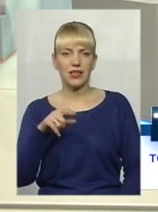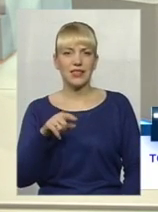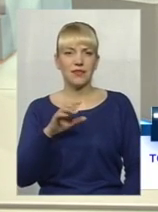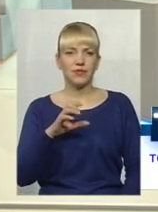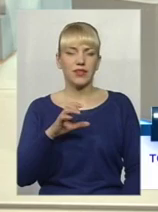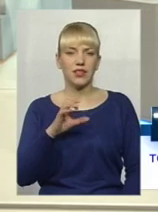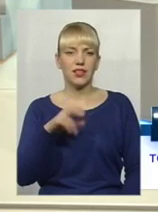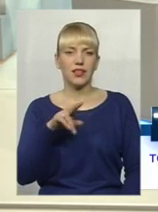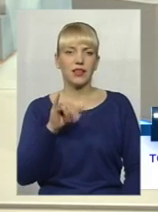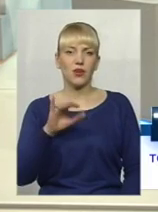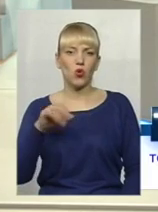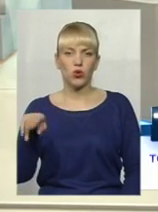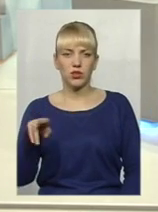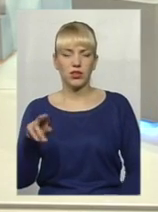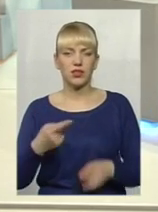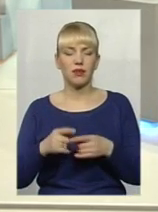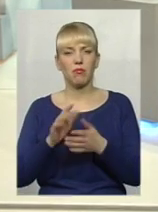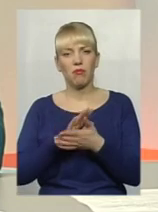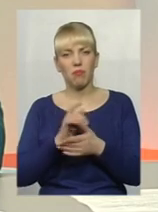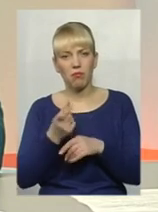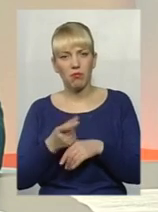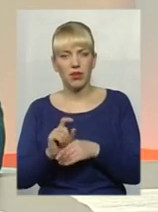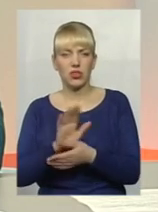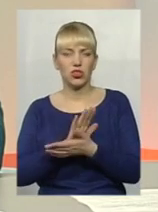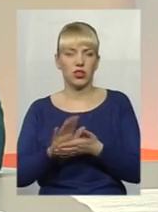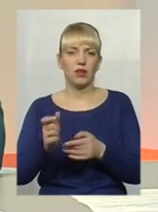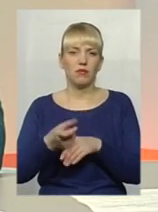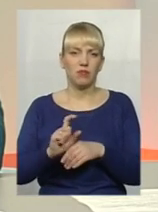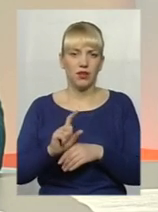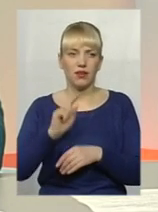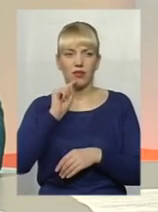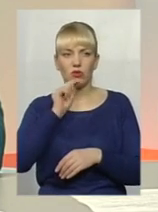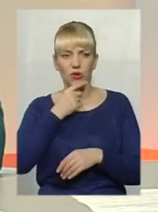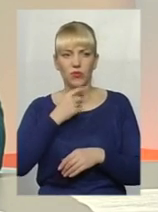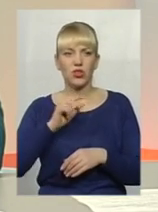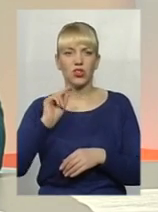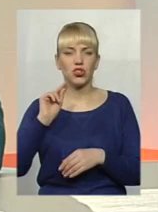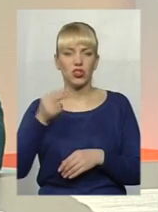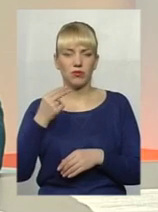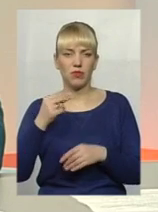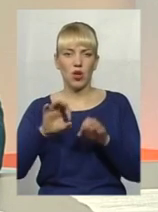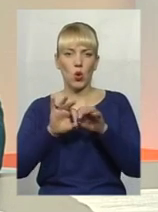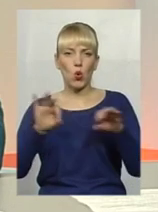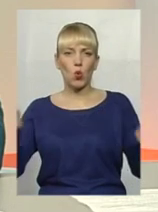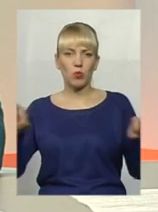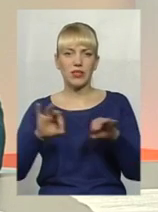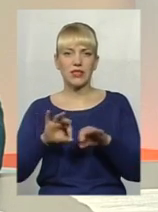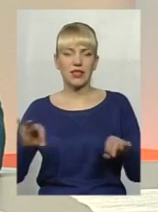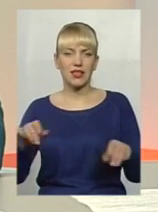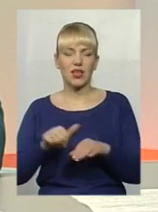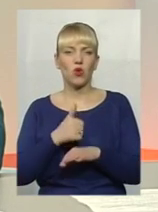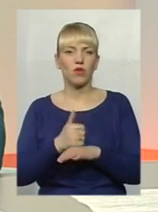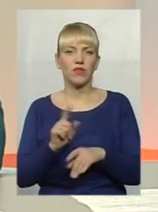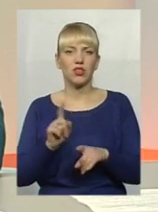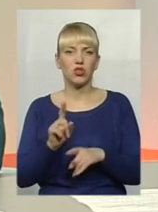є більш екологічними, більш економічними, ніж люмінесцентні, і основна їх відмінність щодо екологічності –